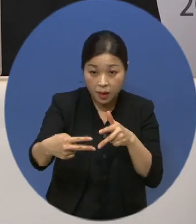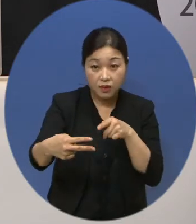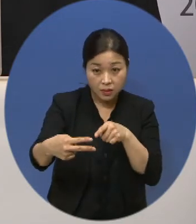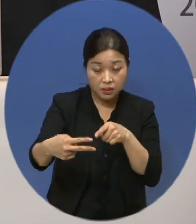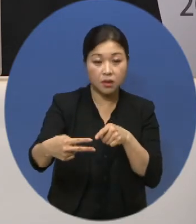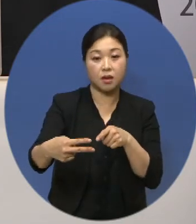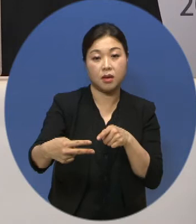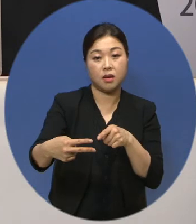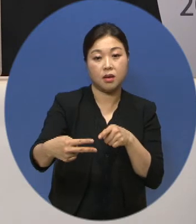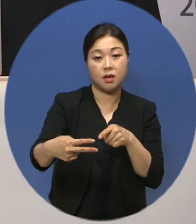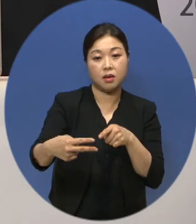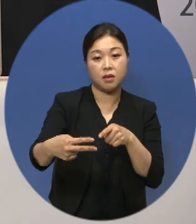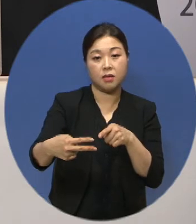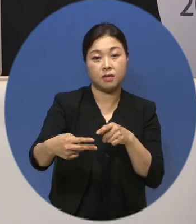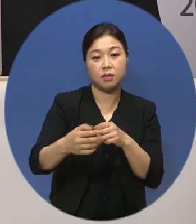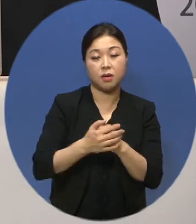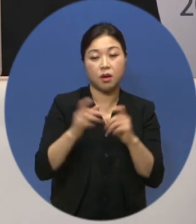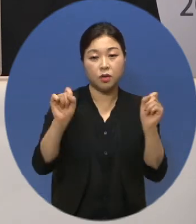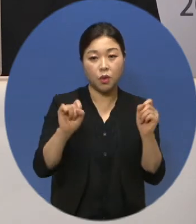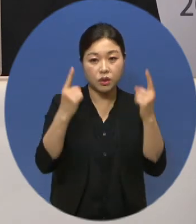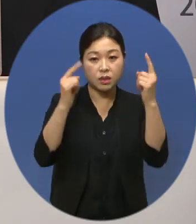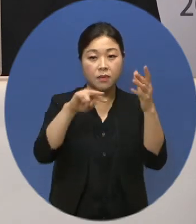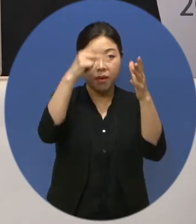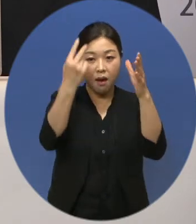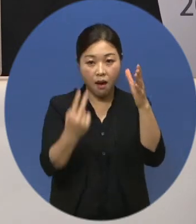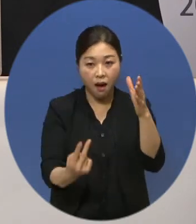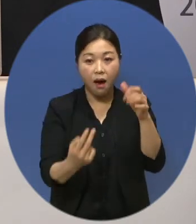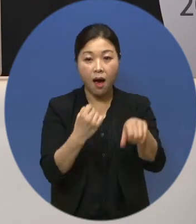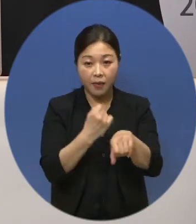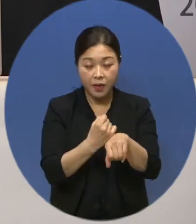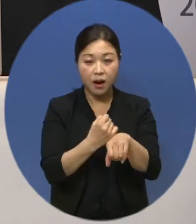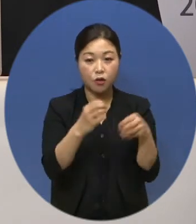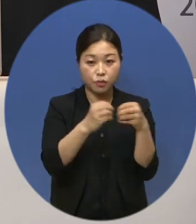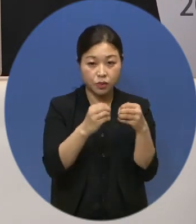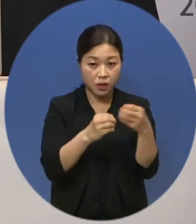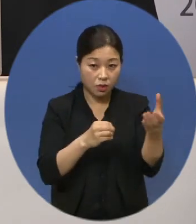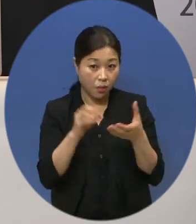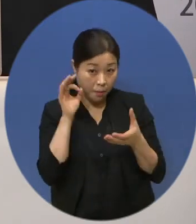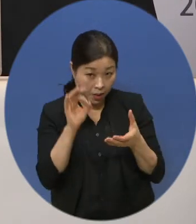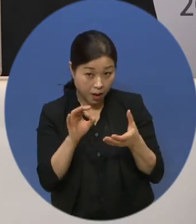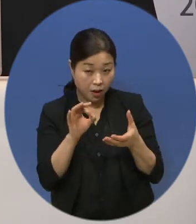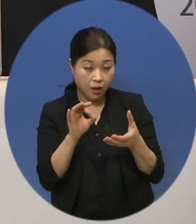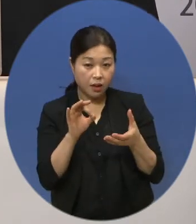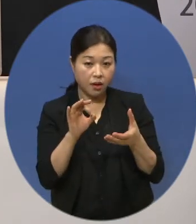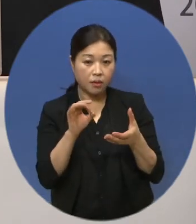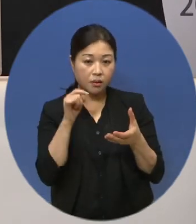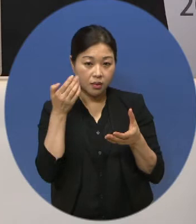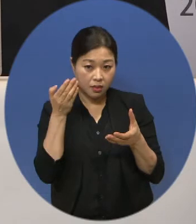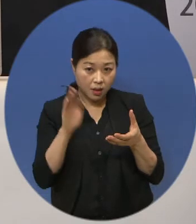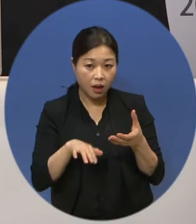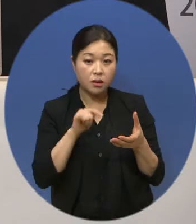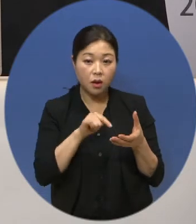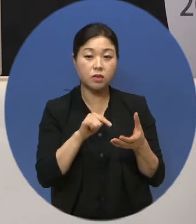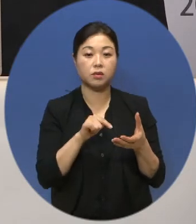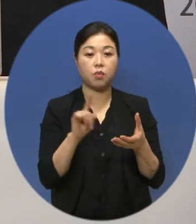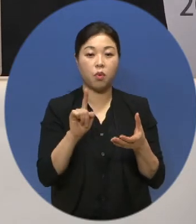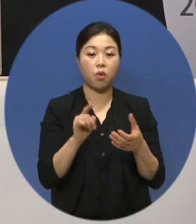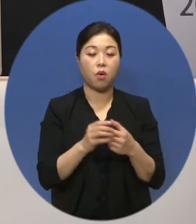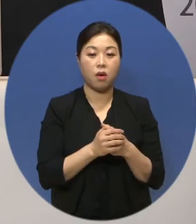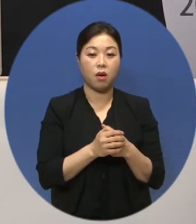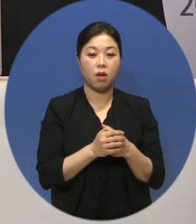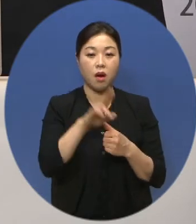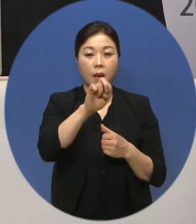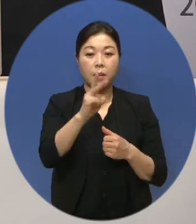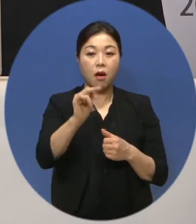그냥 거의 동시에 뛰어든다 이렇게 저한테 이제 넘어왔었는데 이거는 근데 저는 그때부터